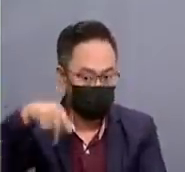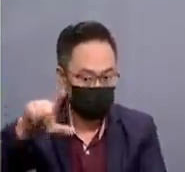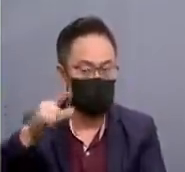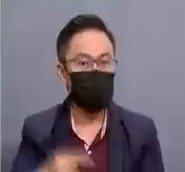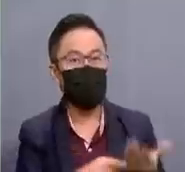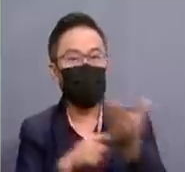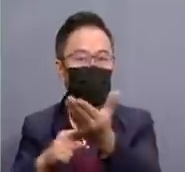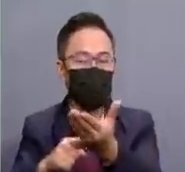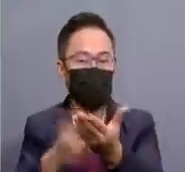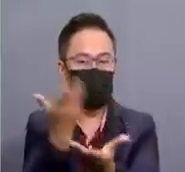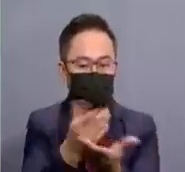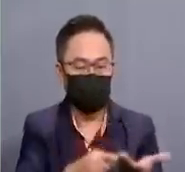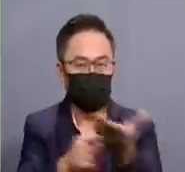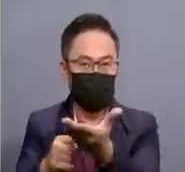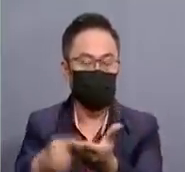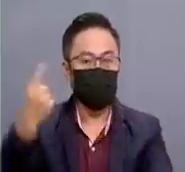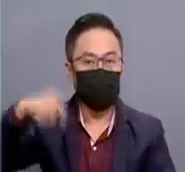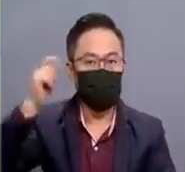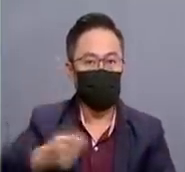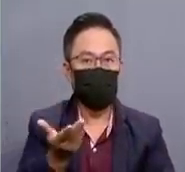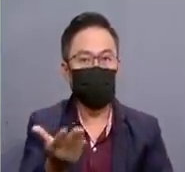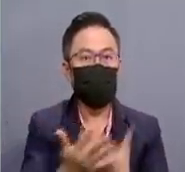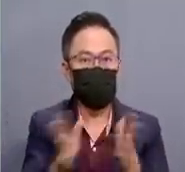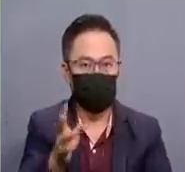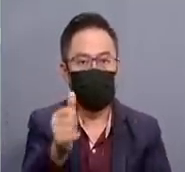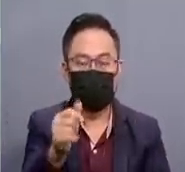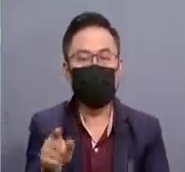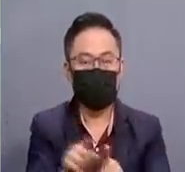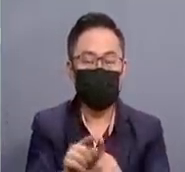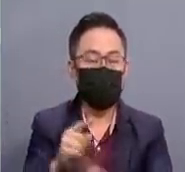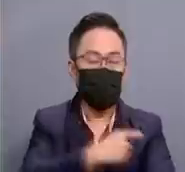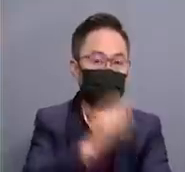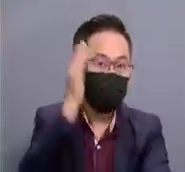อบสวนจะนำตัวลุงพลไปขออำนาจศาลฝักขังผลัดแรกครับ